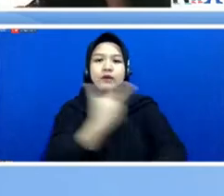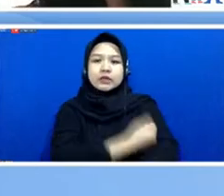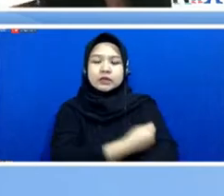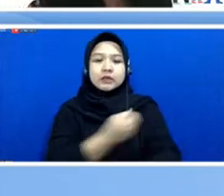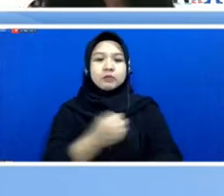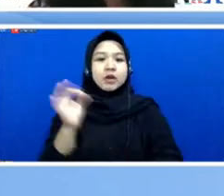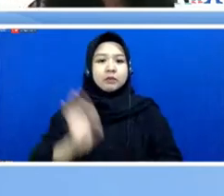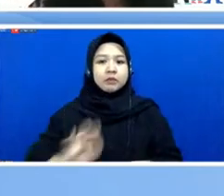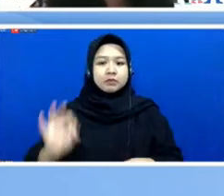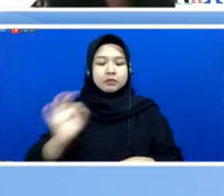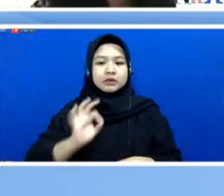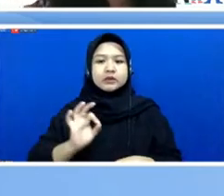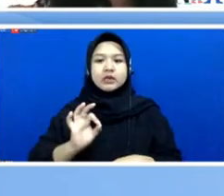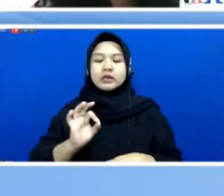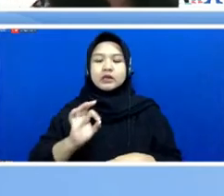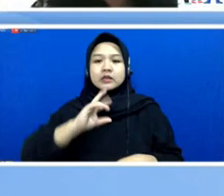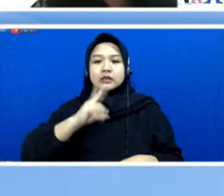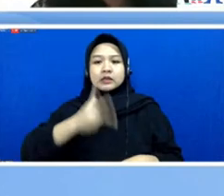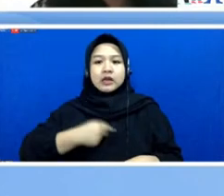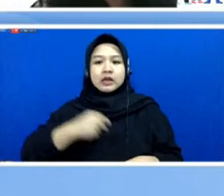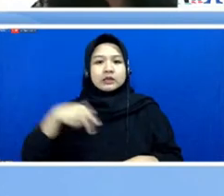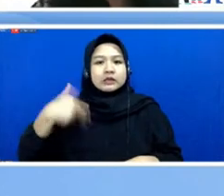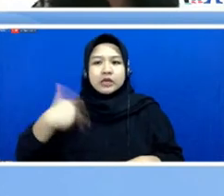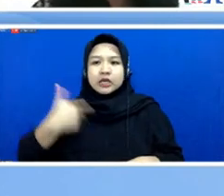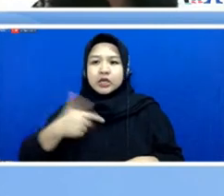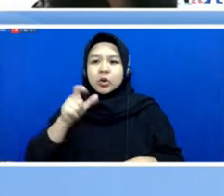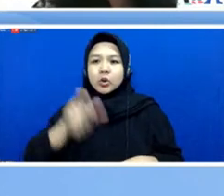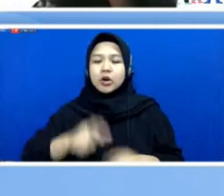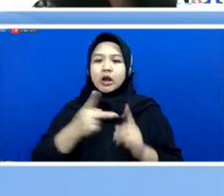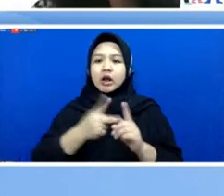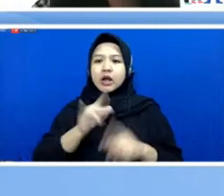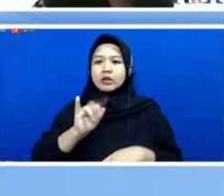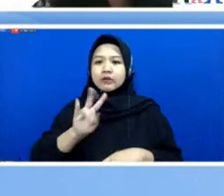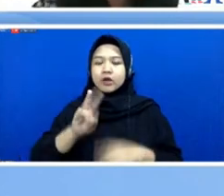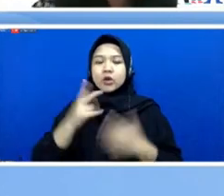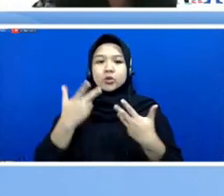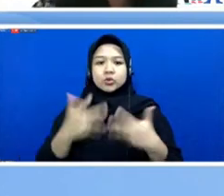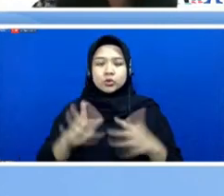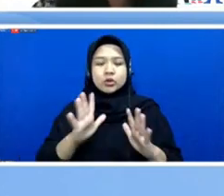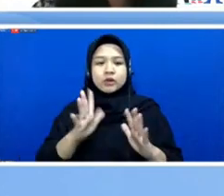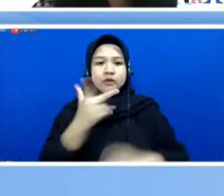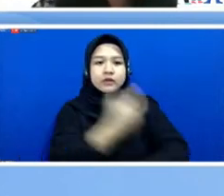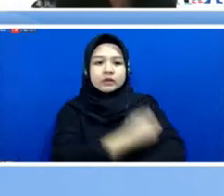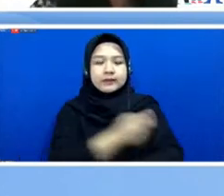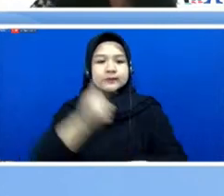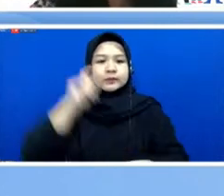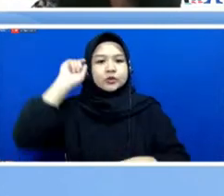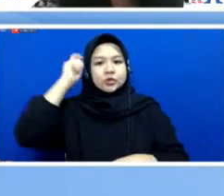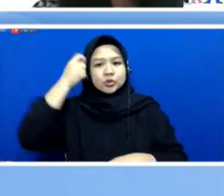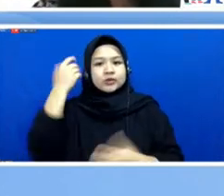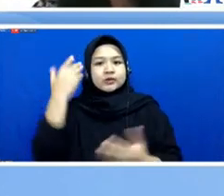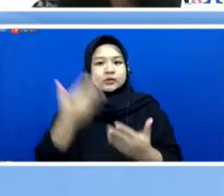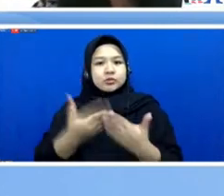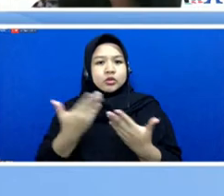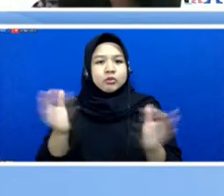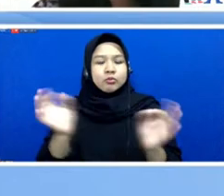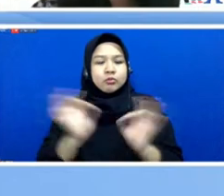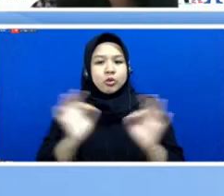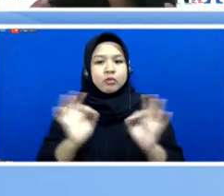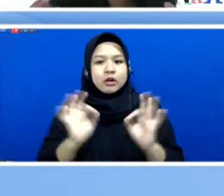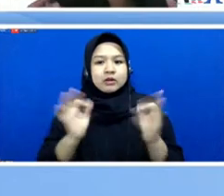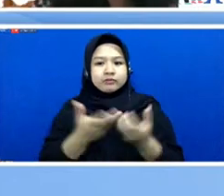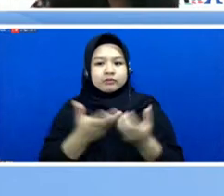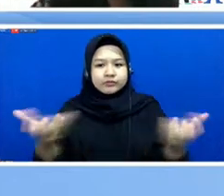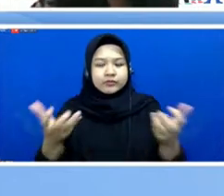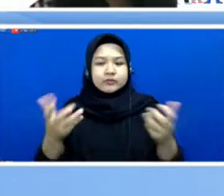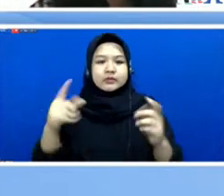persen transgender orang dengan HIV yang sudah divaksinasi. Itu sangat sulit sekali ditemukan dan belum ada segregasinya di data